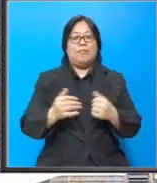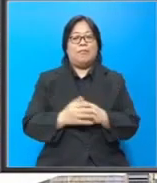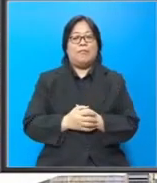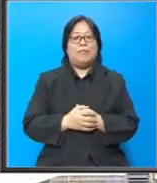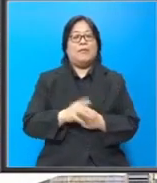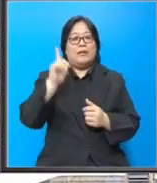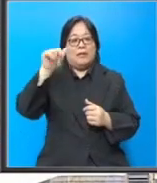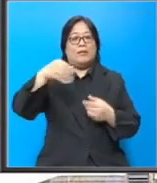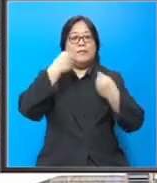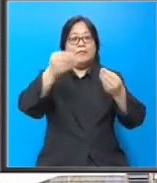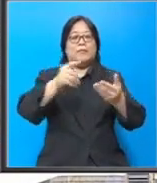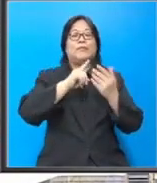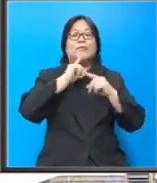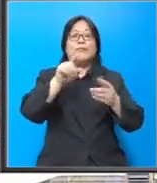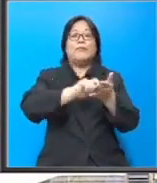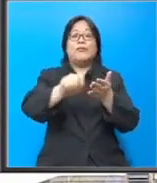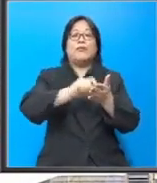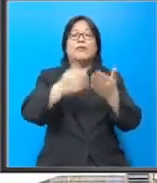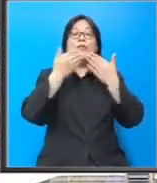se8 tulis mesin kasih malam entri